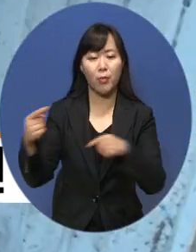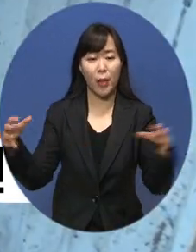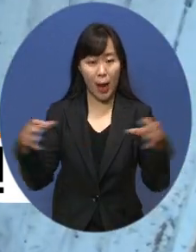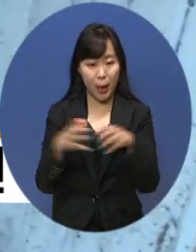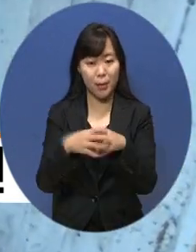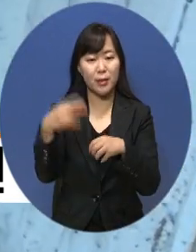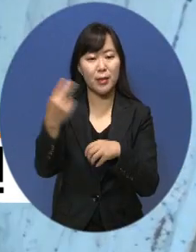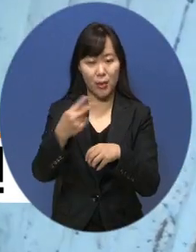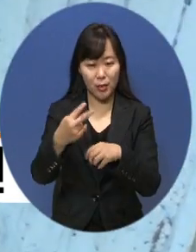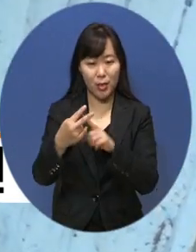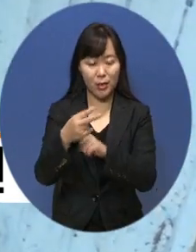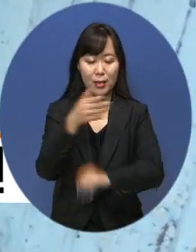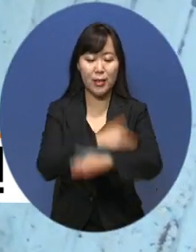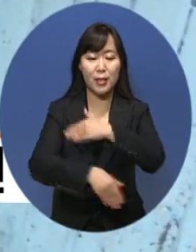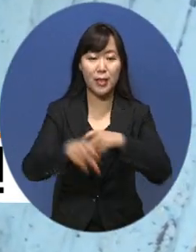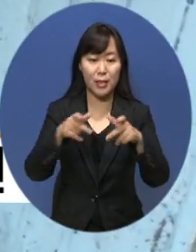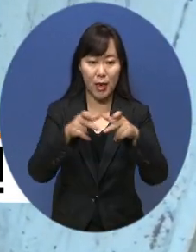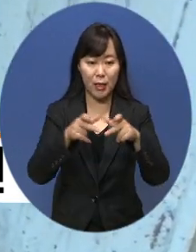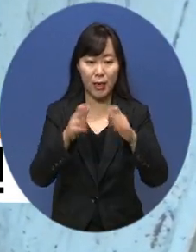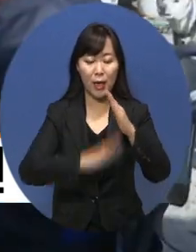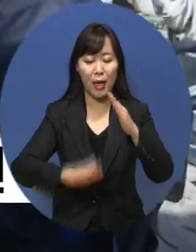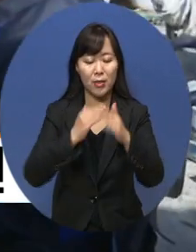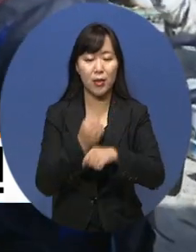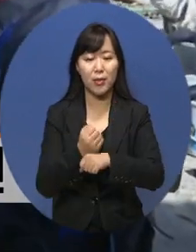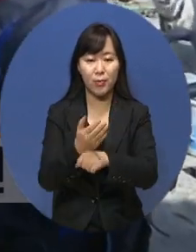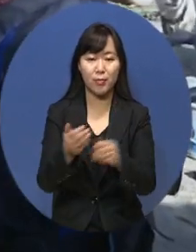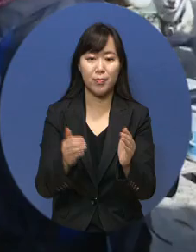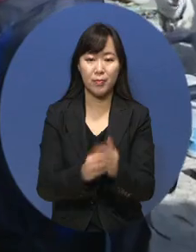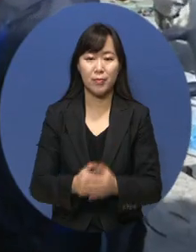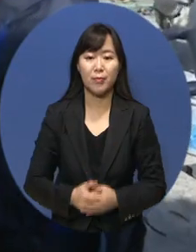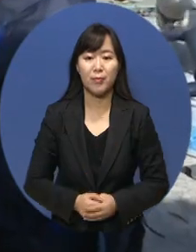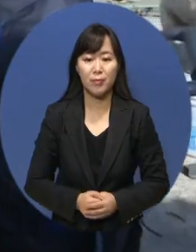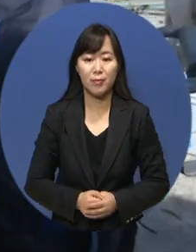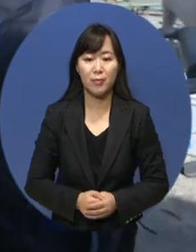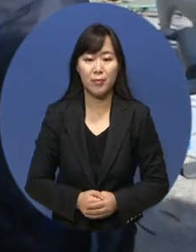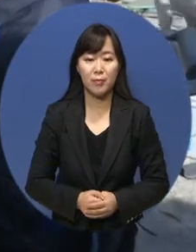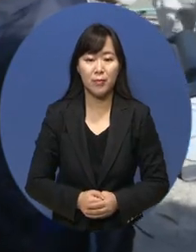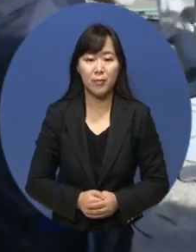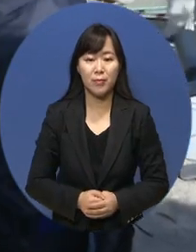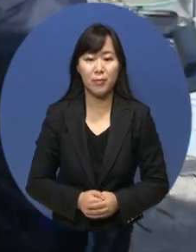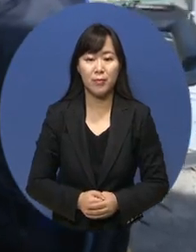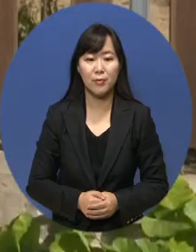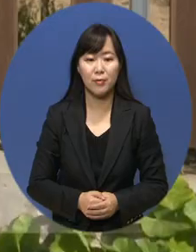총 2,000장을 지체장애인 가정에게 전달했습니다.